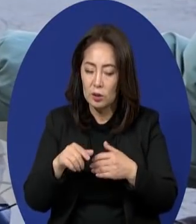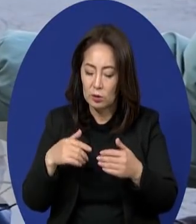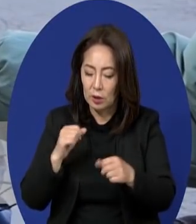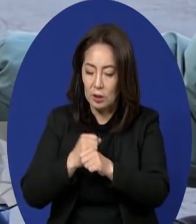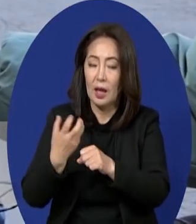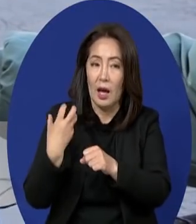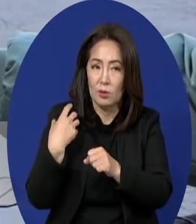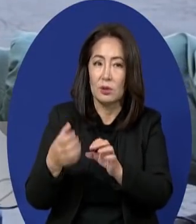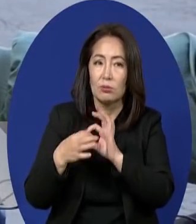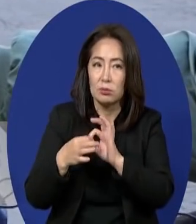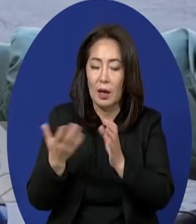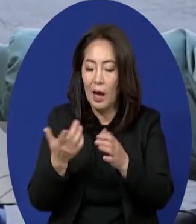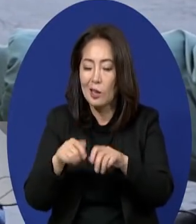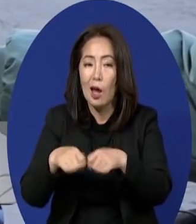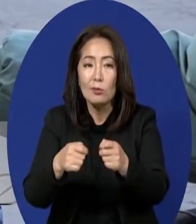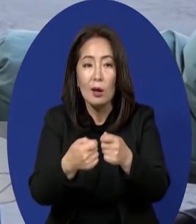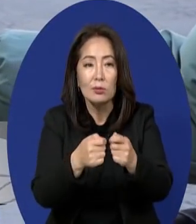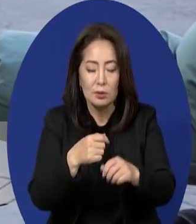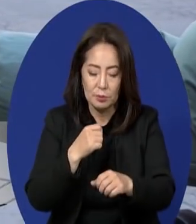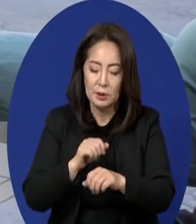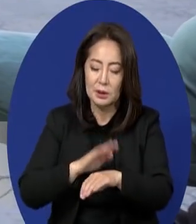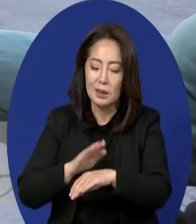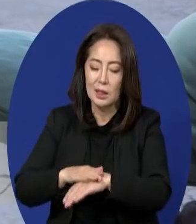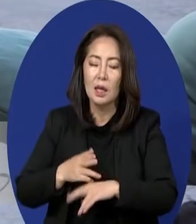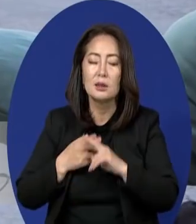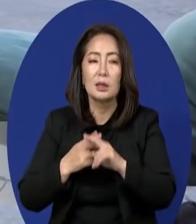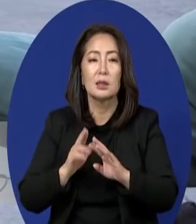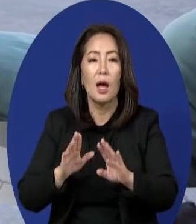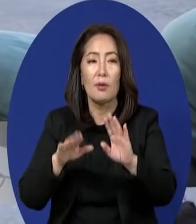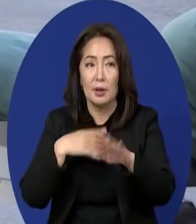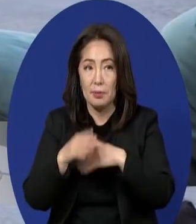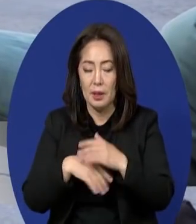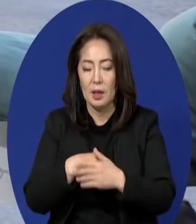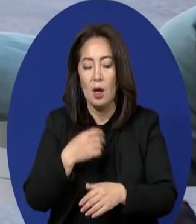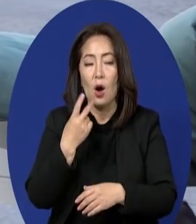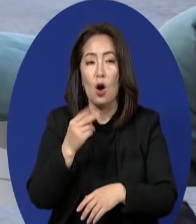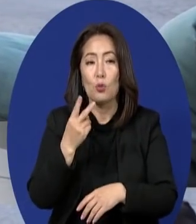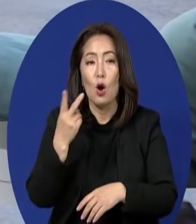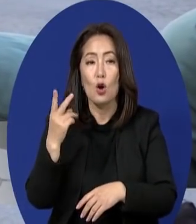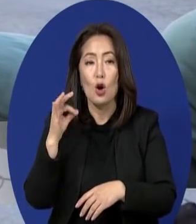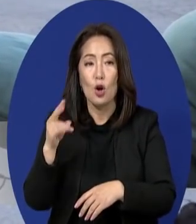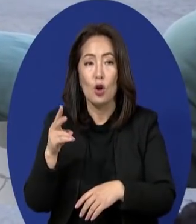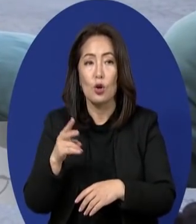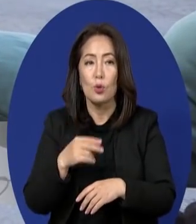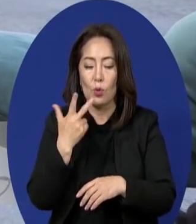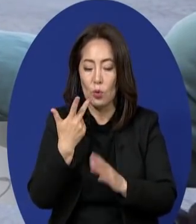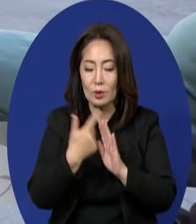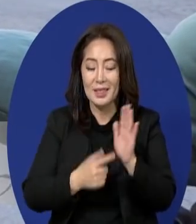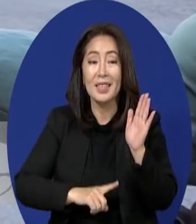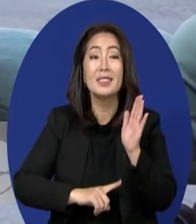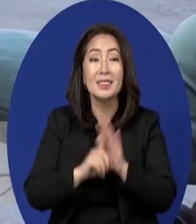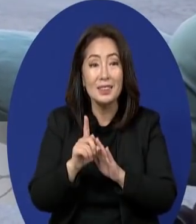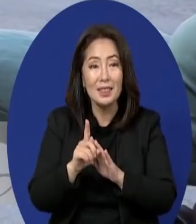хариуцал одоо хаана нэвтрүүлэл гарууд яг тэрийг анзлаал тэгээл 22 оны 3 сараас эхлээд